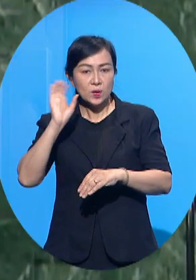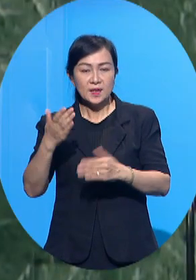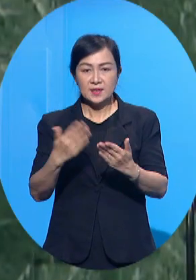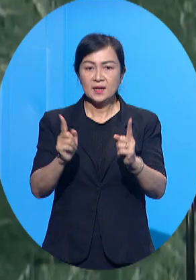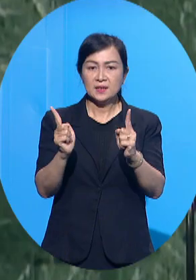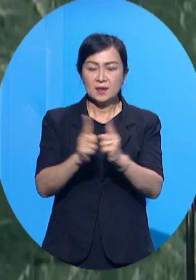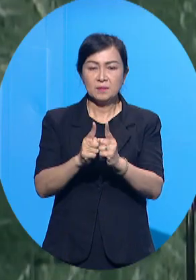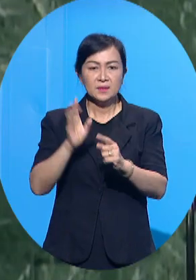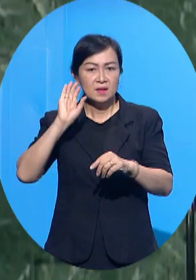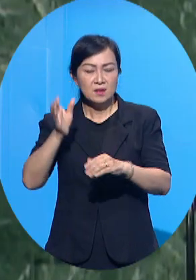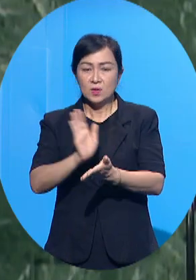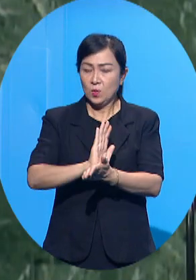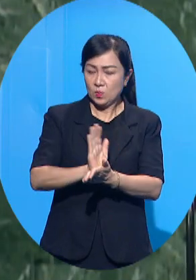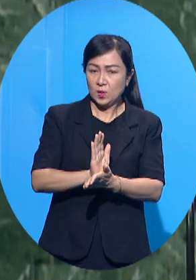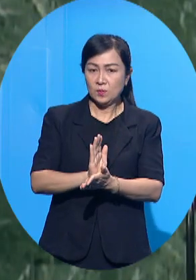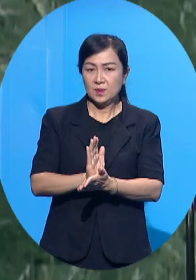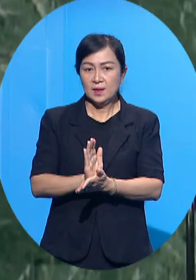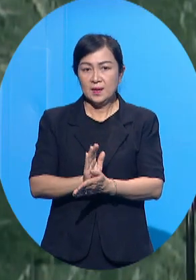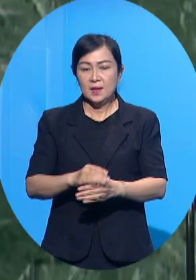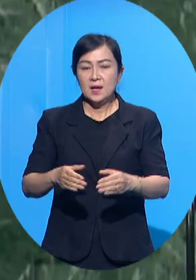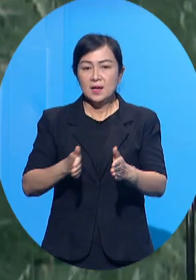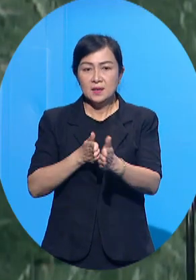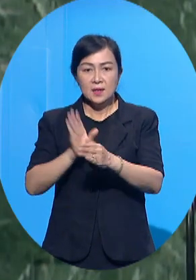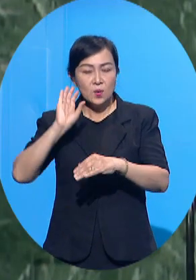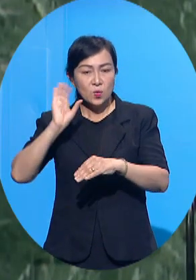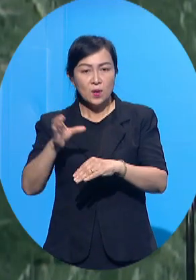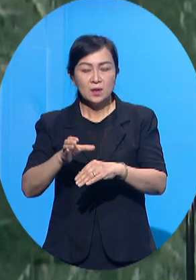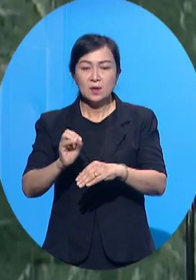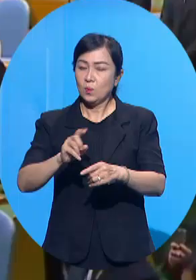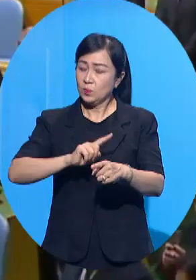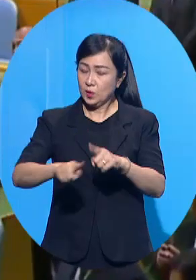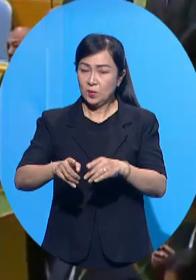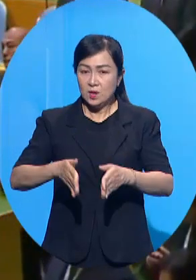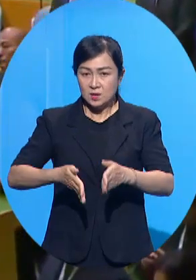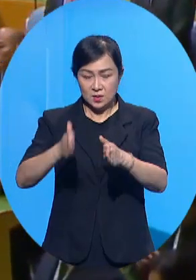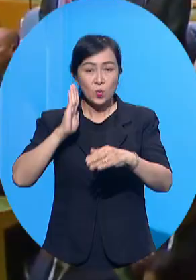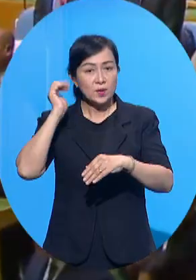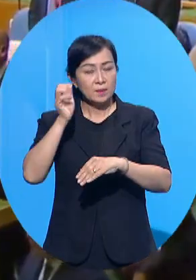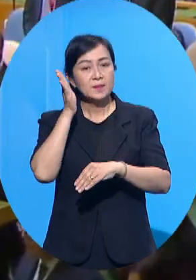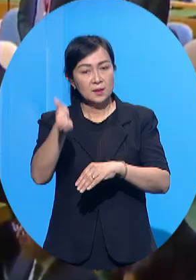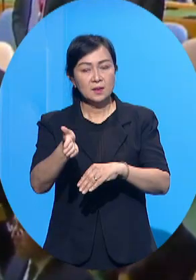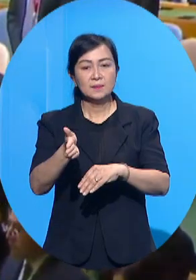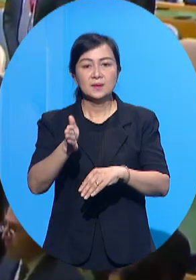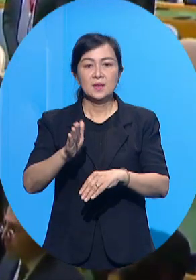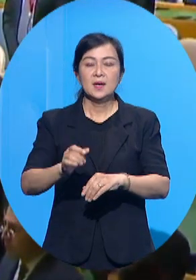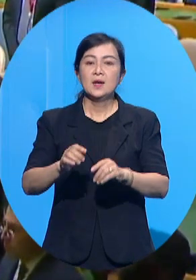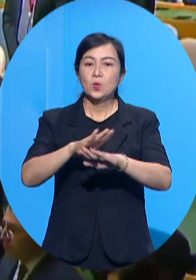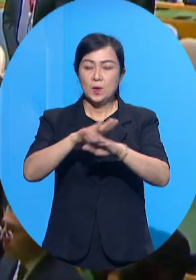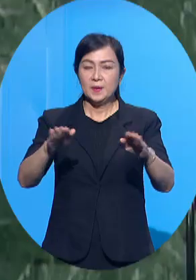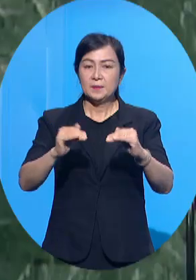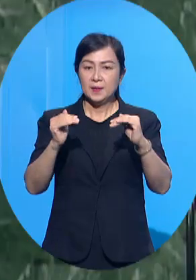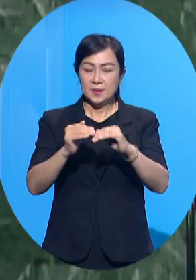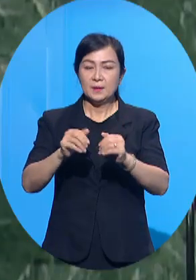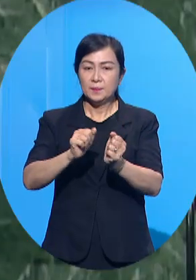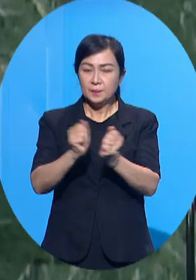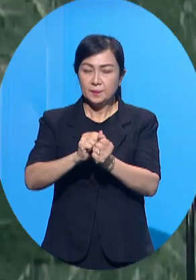đang đối mặt với một thế giới đầy bất ổn những mạnh đại hội đồng là cơ chế không thể thiếu và là con đường quan trọng hướng tới một tương lai hòa bình và bình đẳng